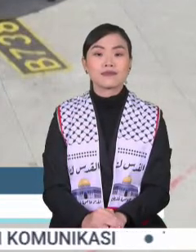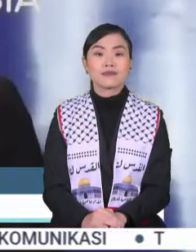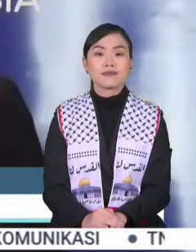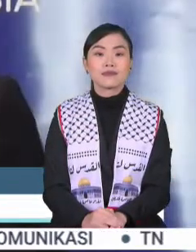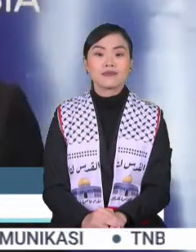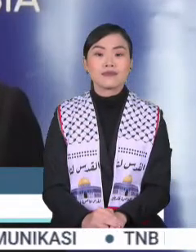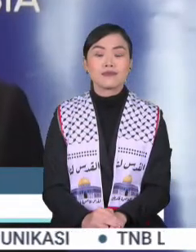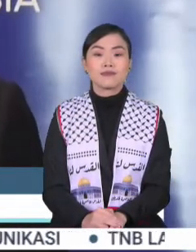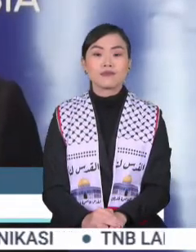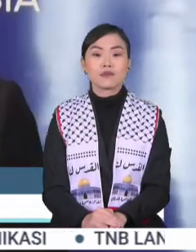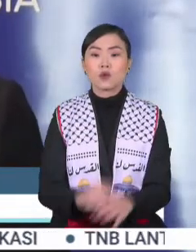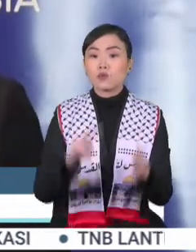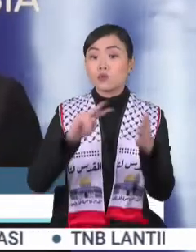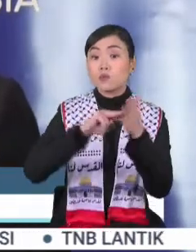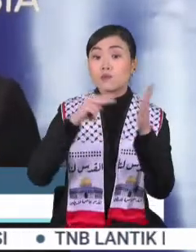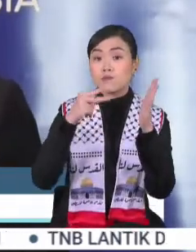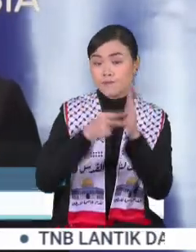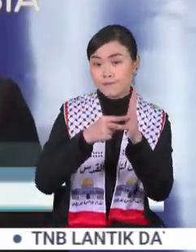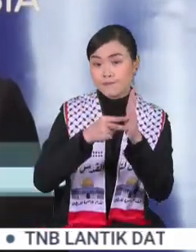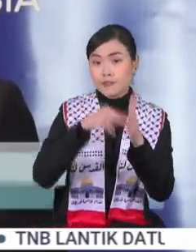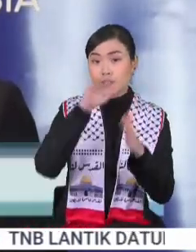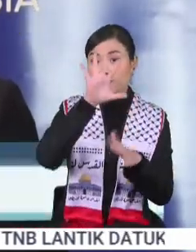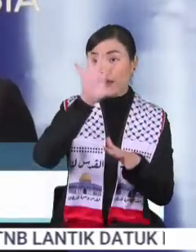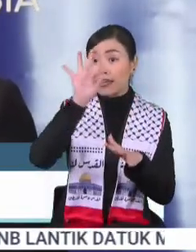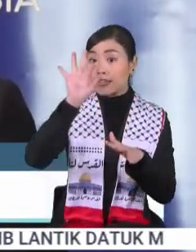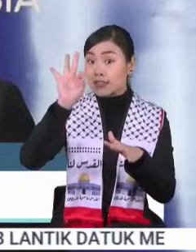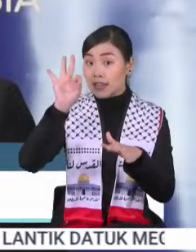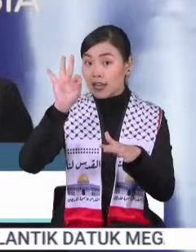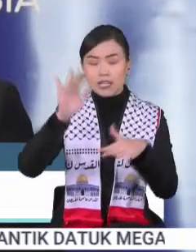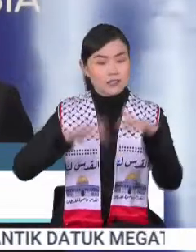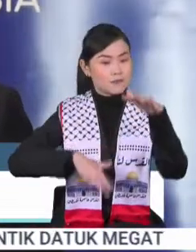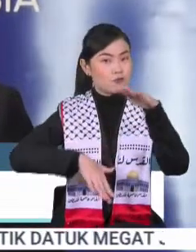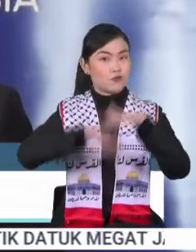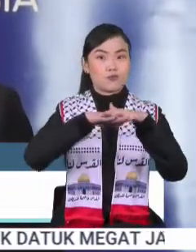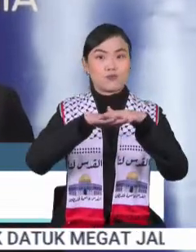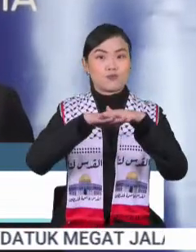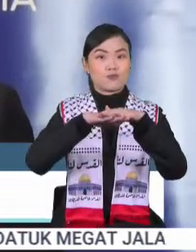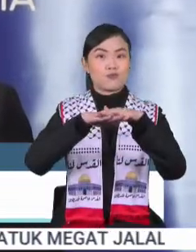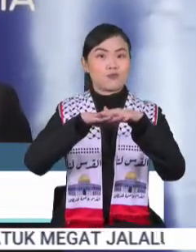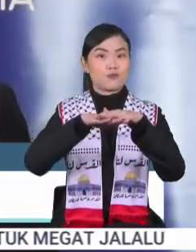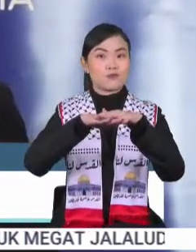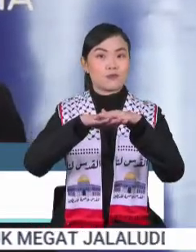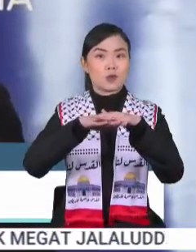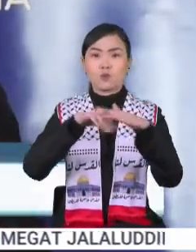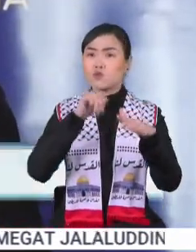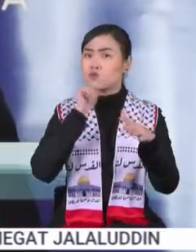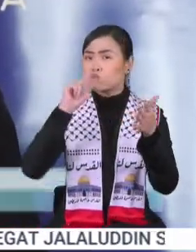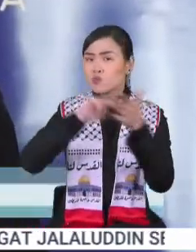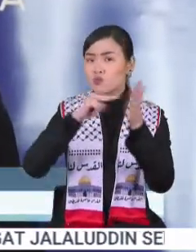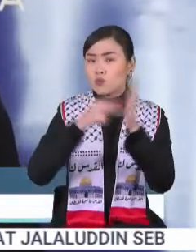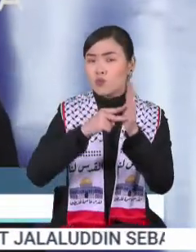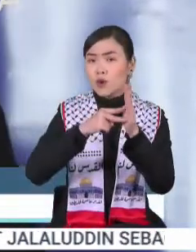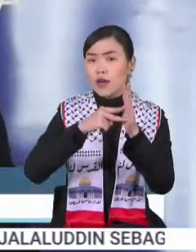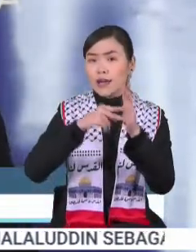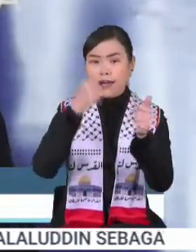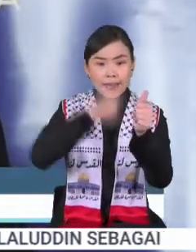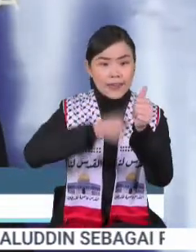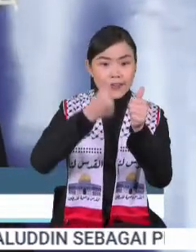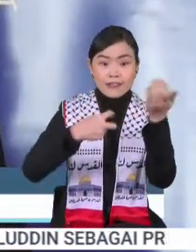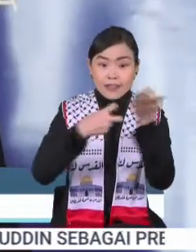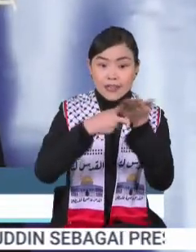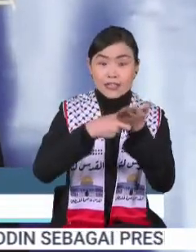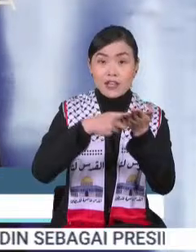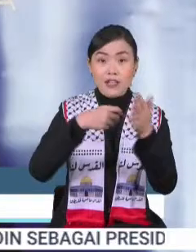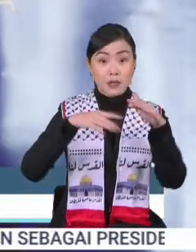Labuan maksudnya r99 itu ialah harga maksimum Tak Semestinya setiap tiket itu